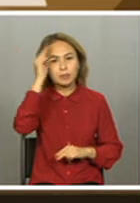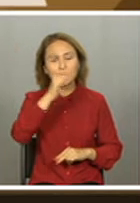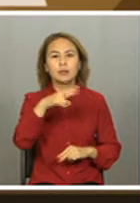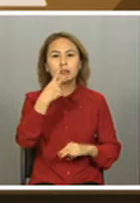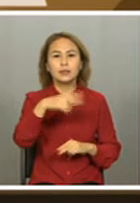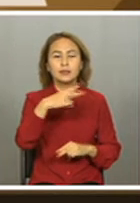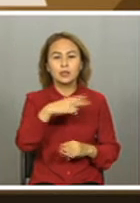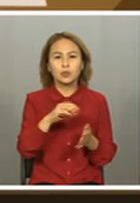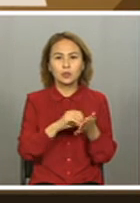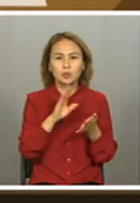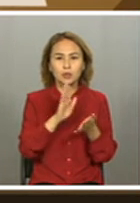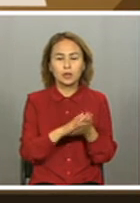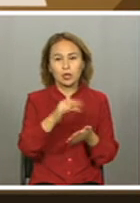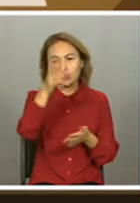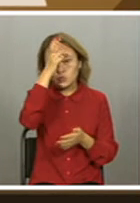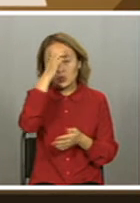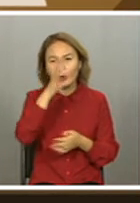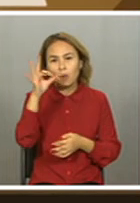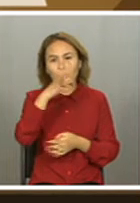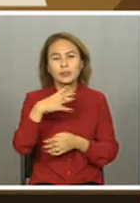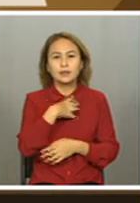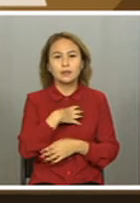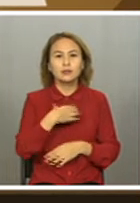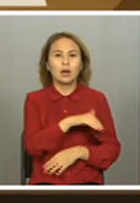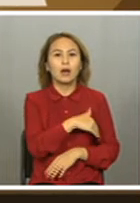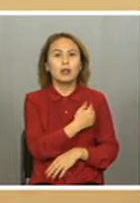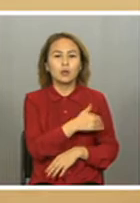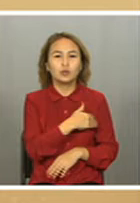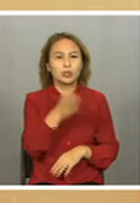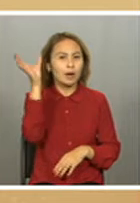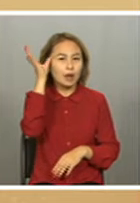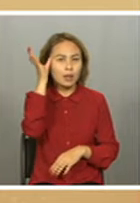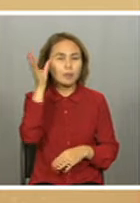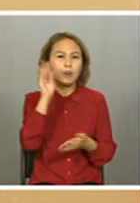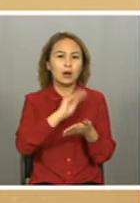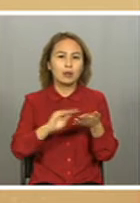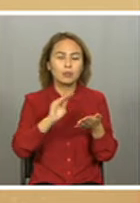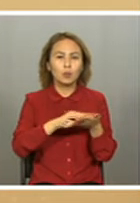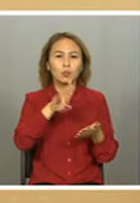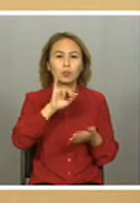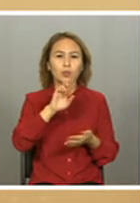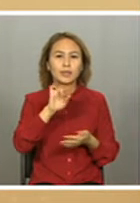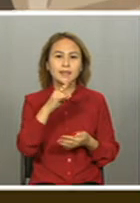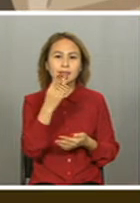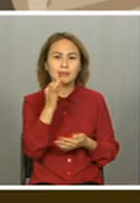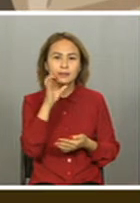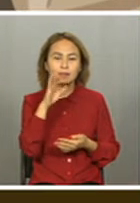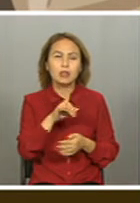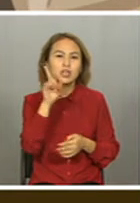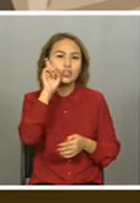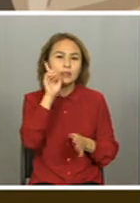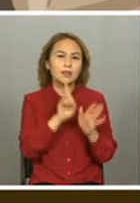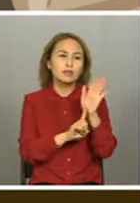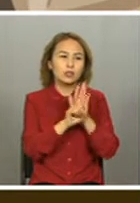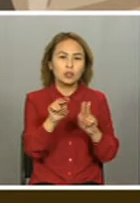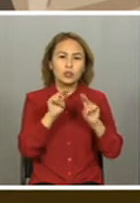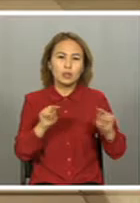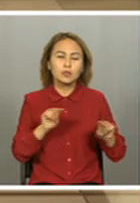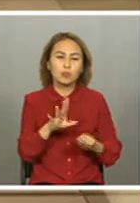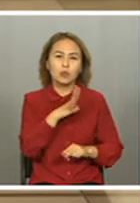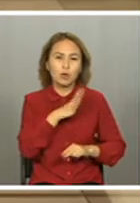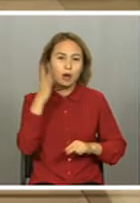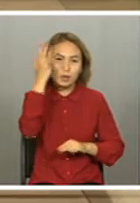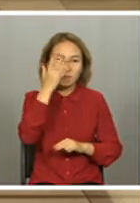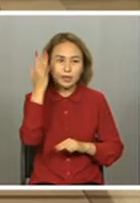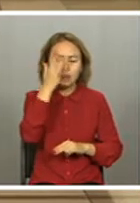және түркологияның негізін қалаушы ғалым, ақын, публицист. Жастайынан ұстаз болуды армандаған Ахмет